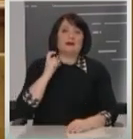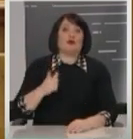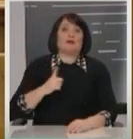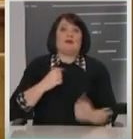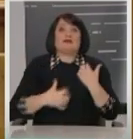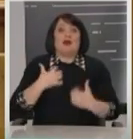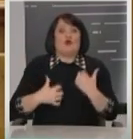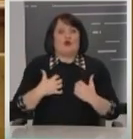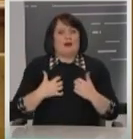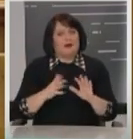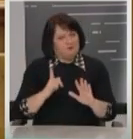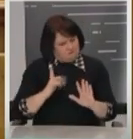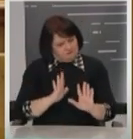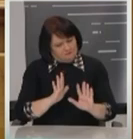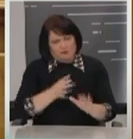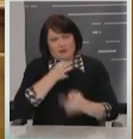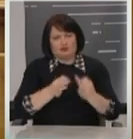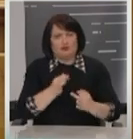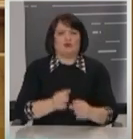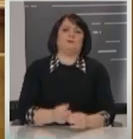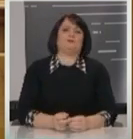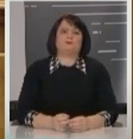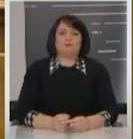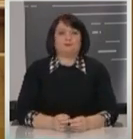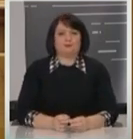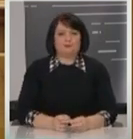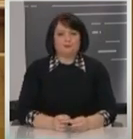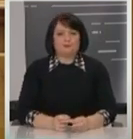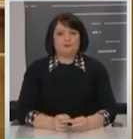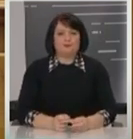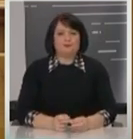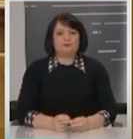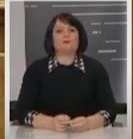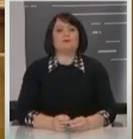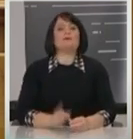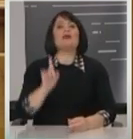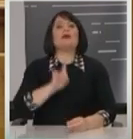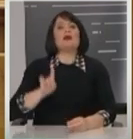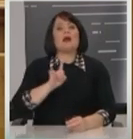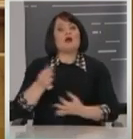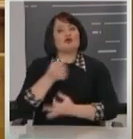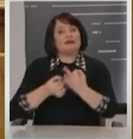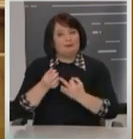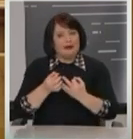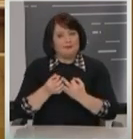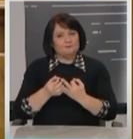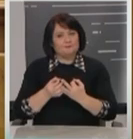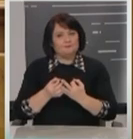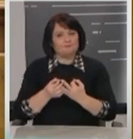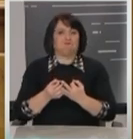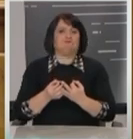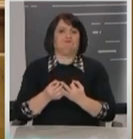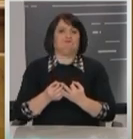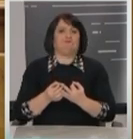σας κρατήσω σε μεγάλη αγωνία όμως. Ήσυχα, παρακαλώ. Έκανε λοιπόν ο κ. Μητσοτάκης και μια αναφορά σε αυτό το